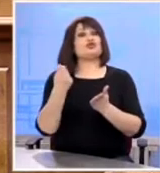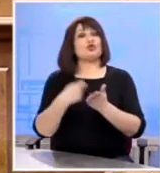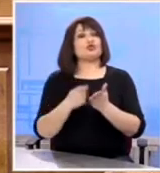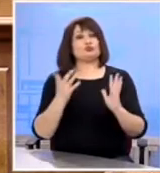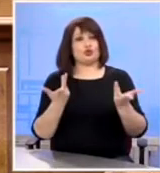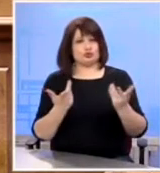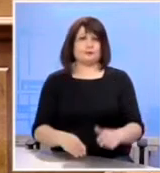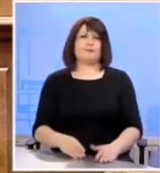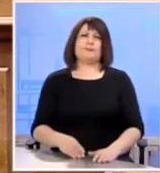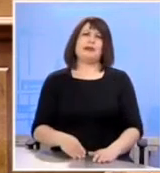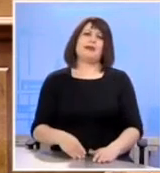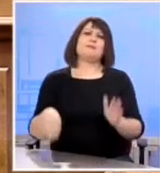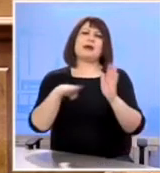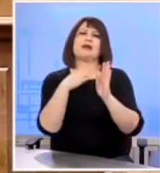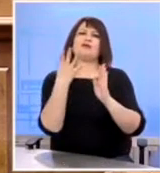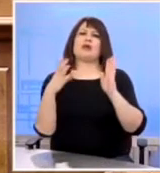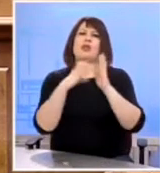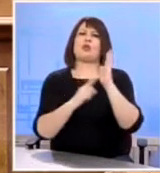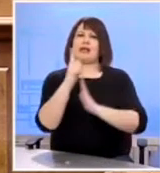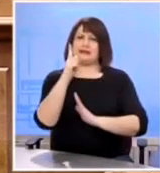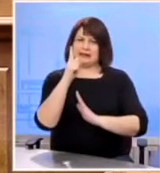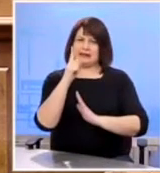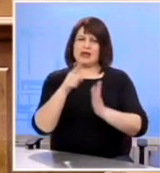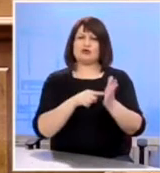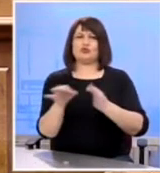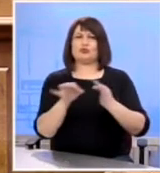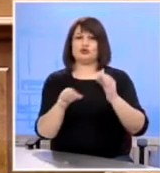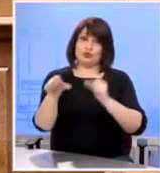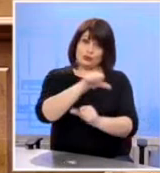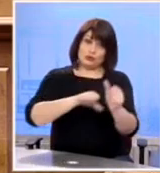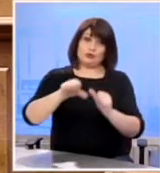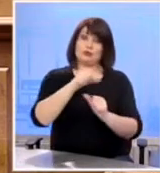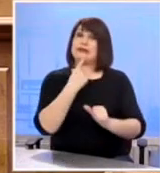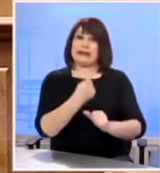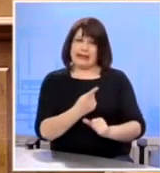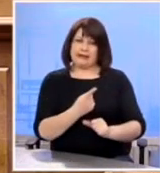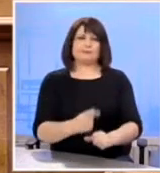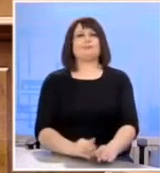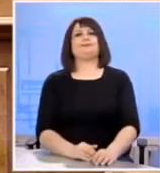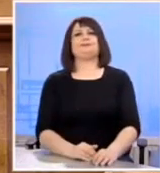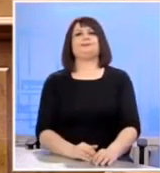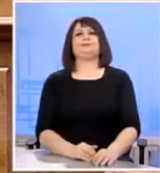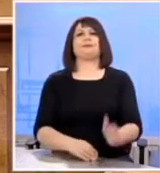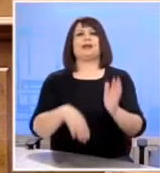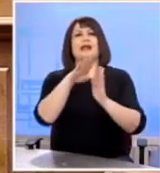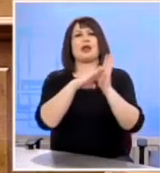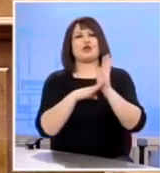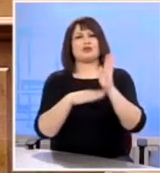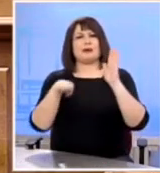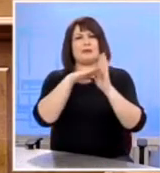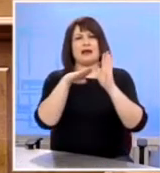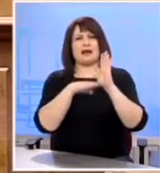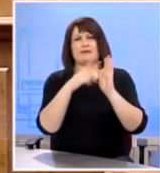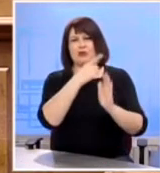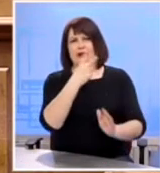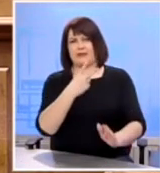Η παράγραφος 4 του άρθρου 11 του παρόντος σχεδίου νόμου αντικαθίσταται ως εξής. Οι κανονισμοί των παραγράφων 1,